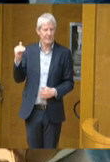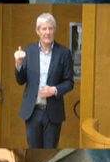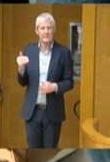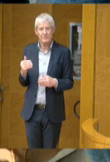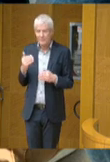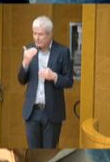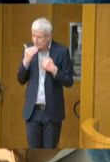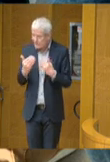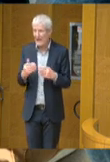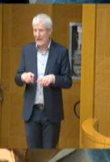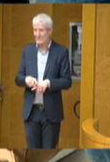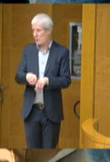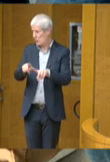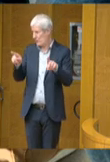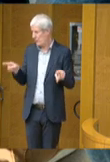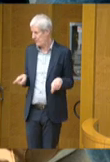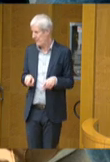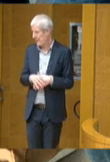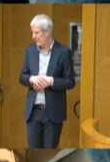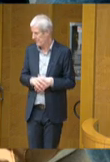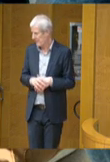Grazie a tutti voi.